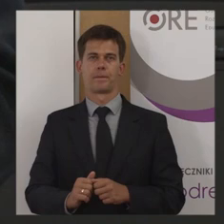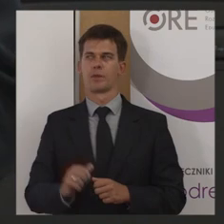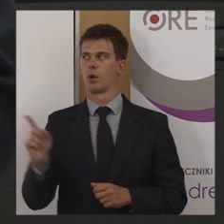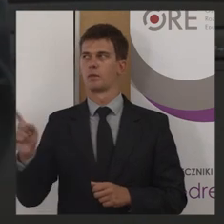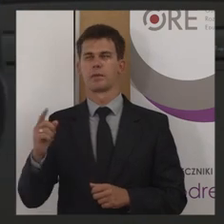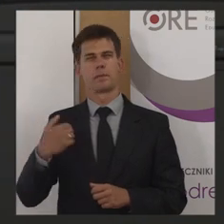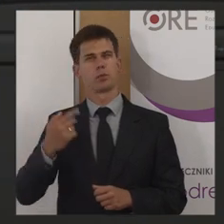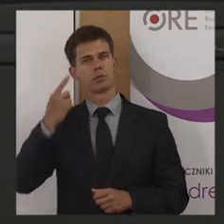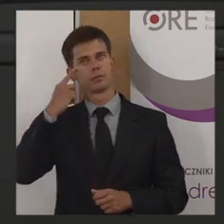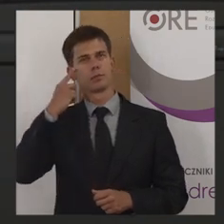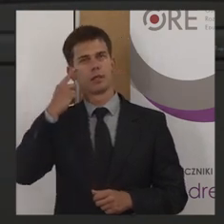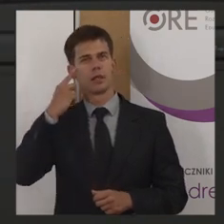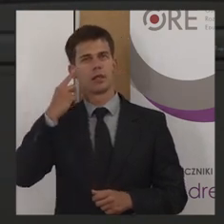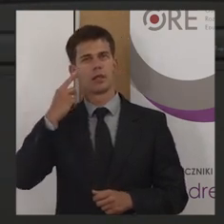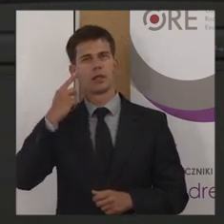pewien